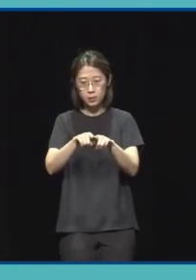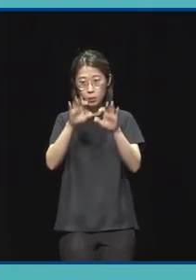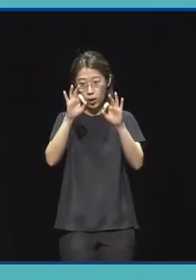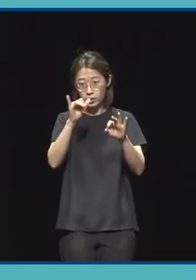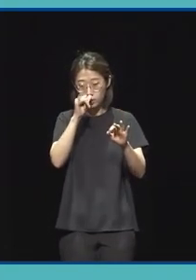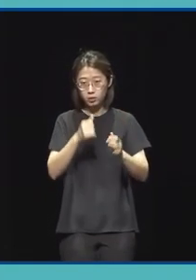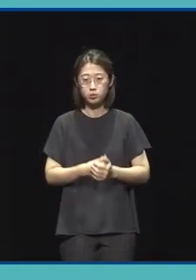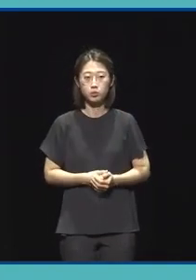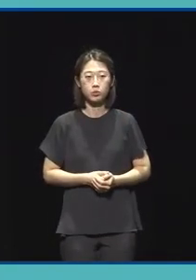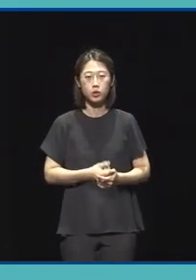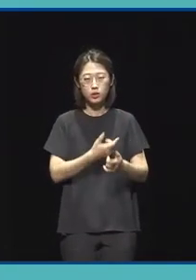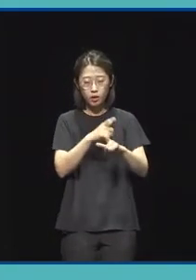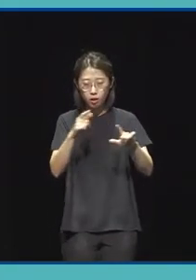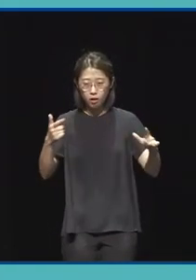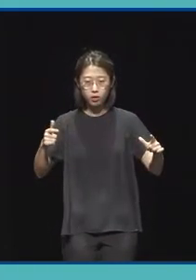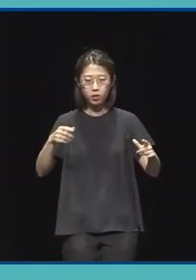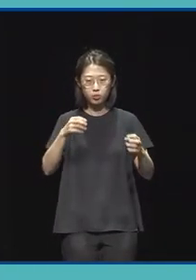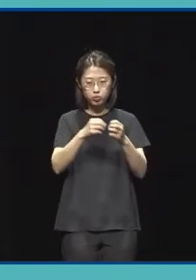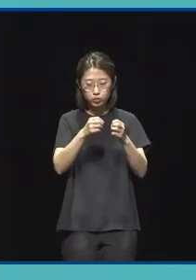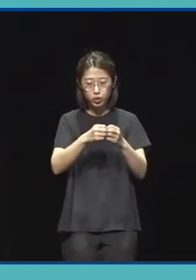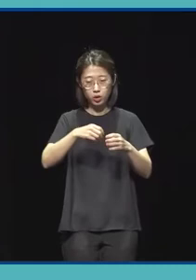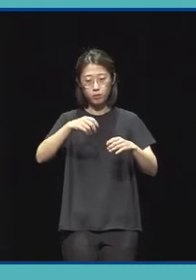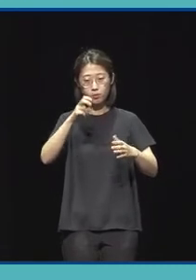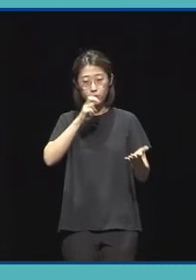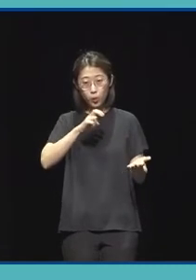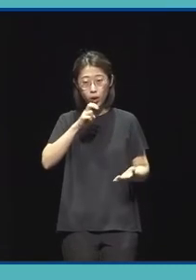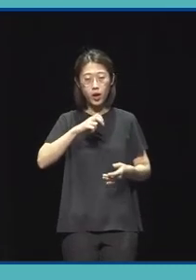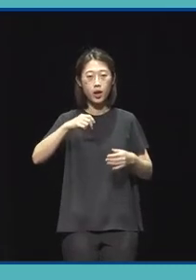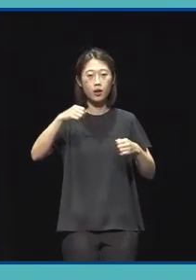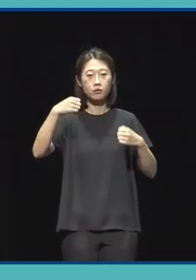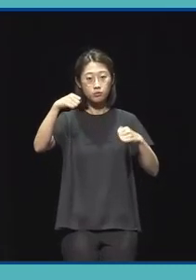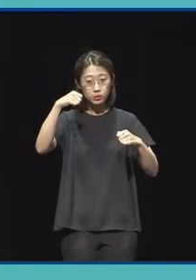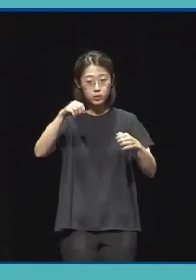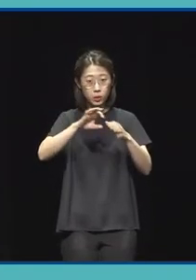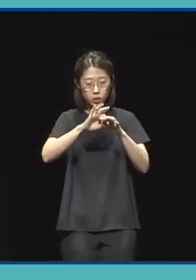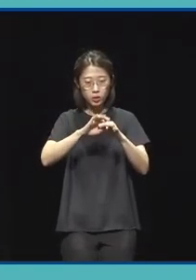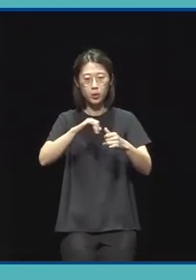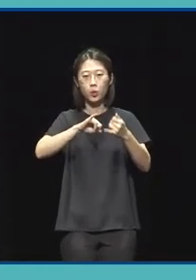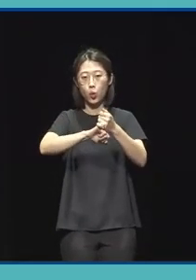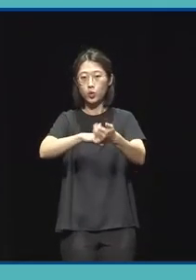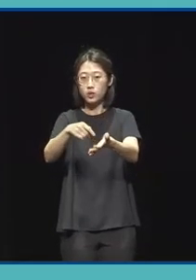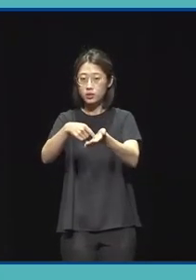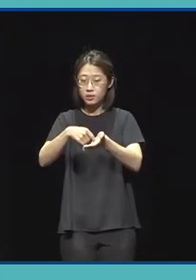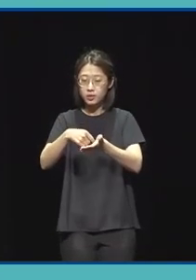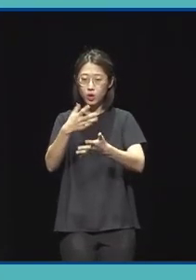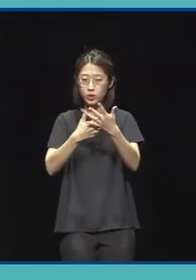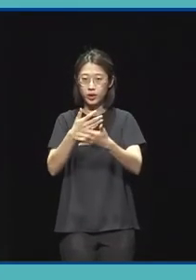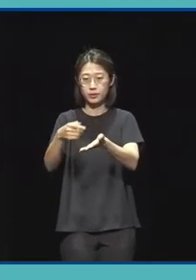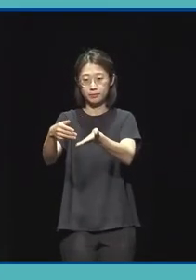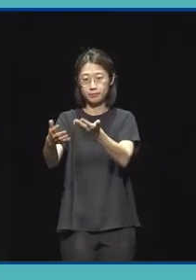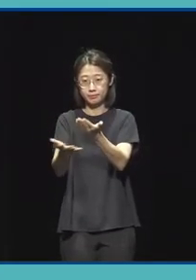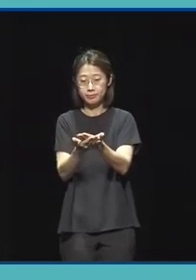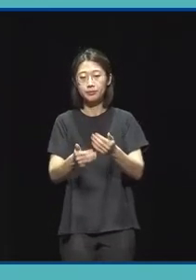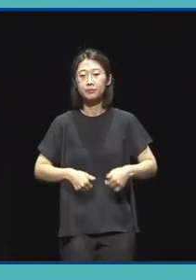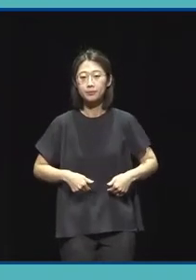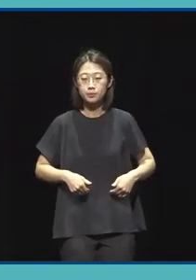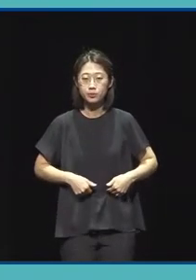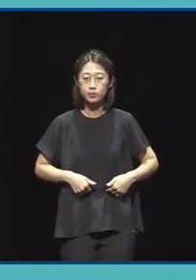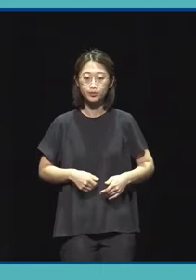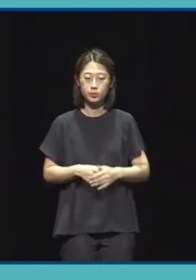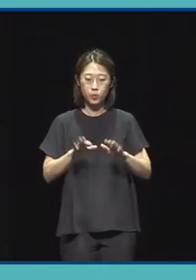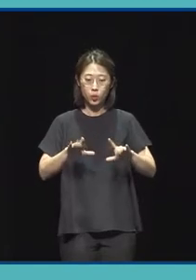연금 뮤지컬 등 뭐 여러 장르들은 또 필수적으로 제출하셔야 될 것 같고요 다만 올해와 같이 문학 시각 기술은 선택적으로